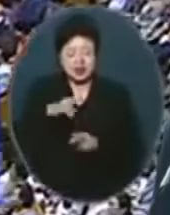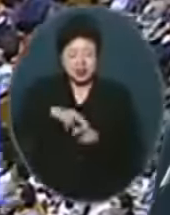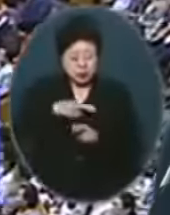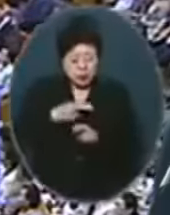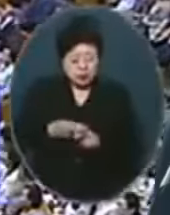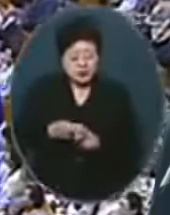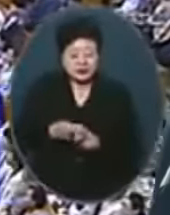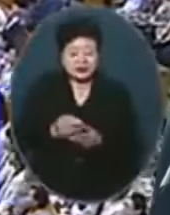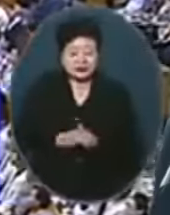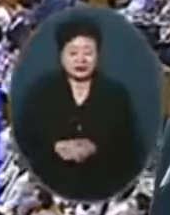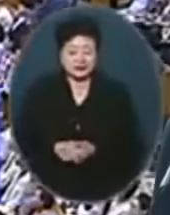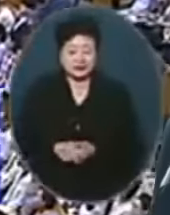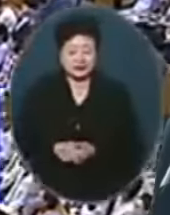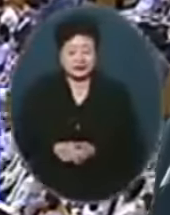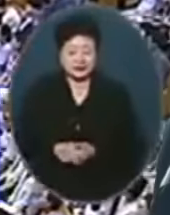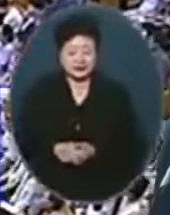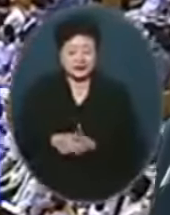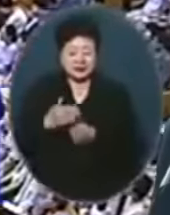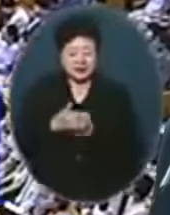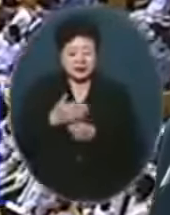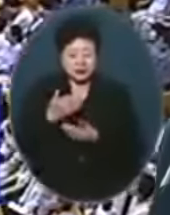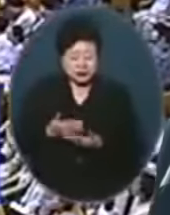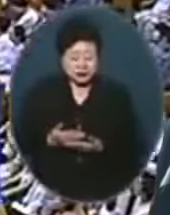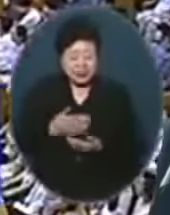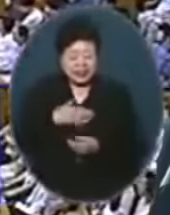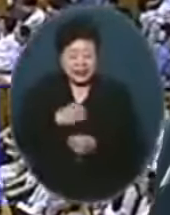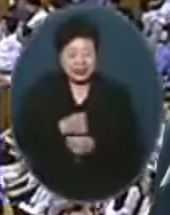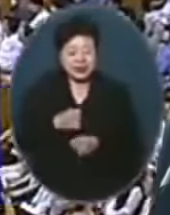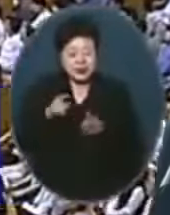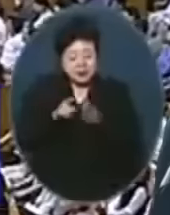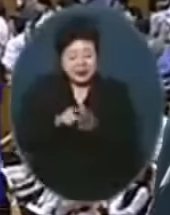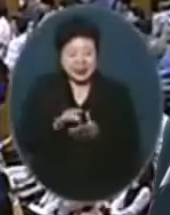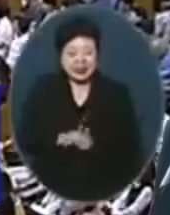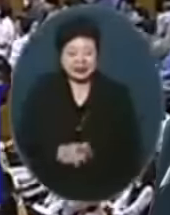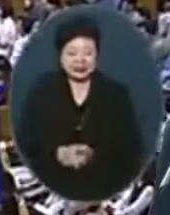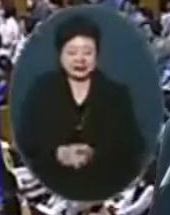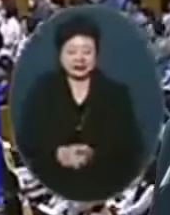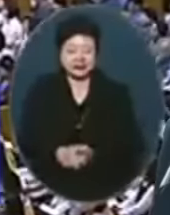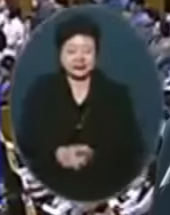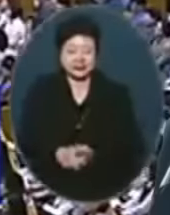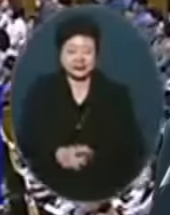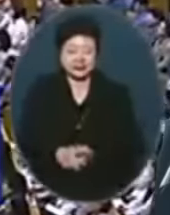선물들을 우리에게 알게 하기 위한 것입니다.